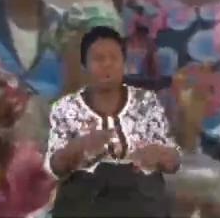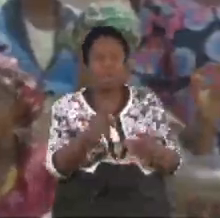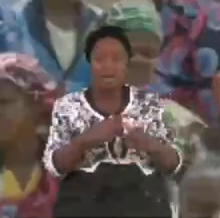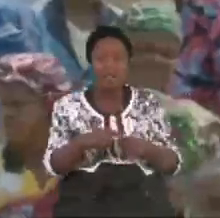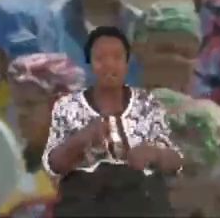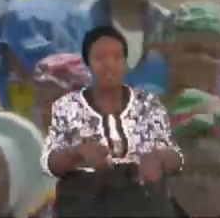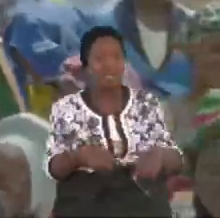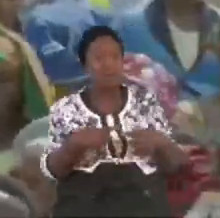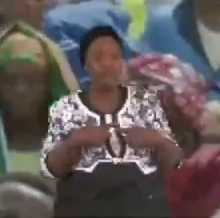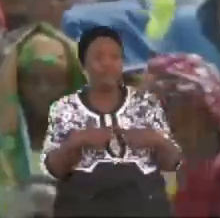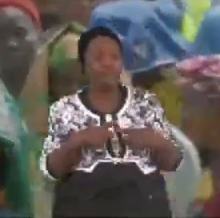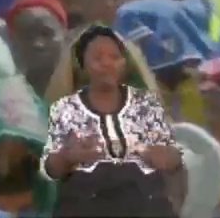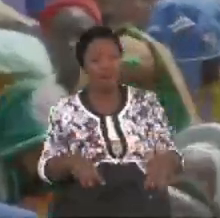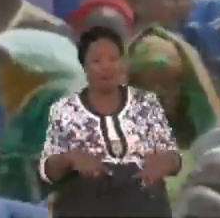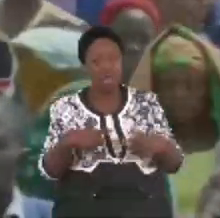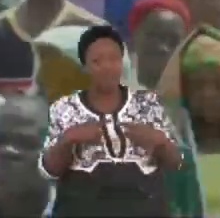Et